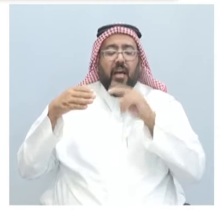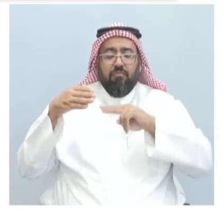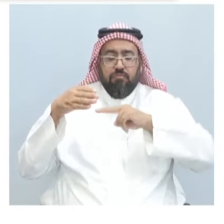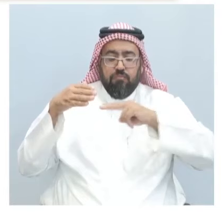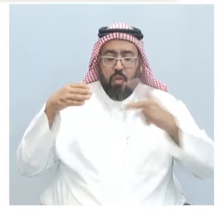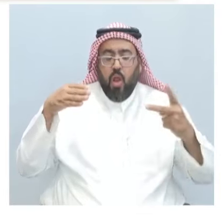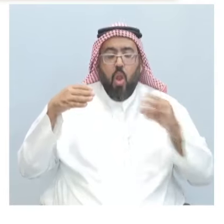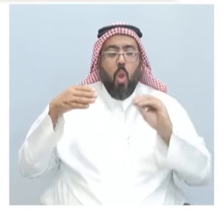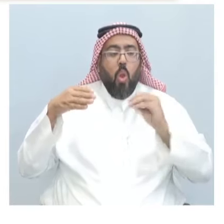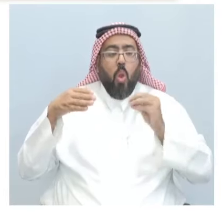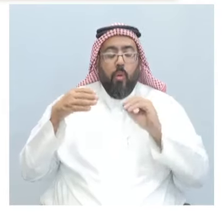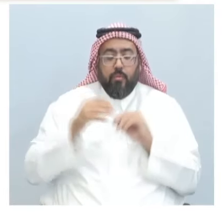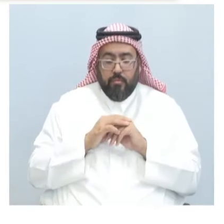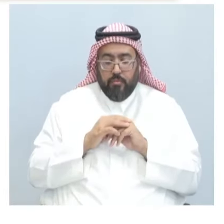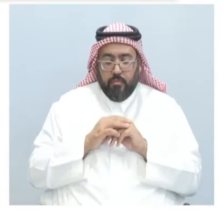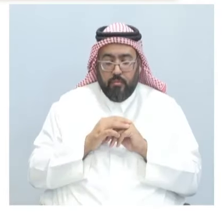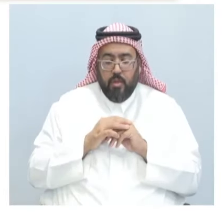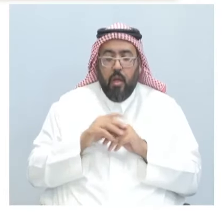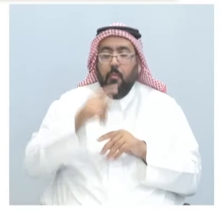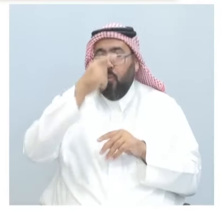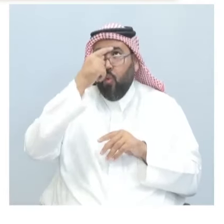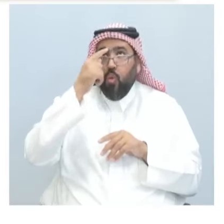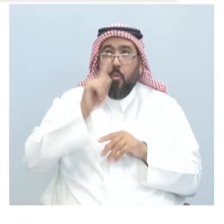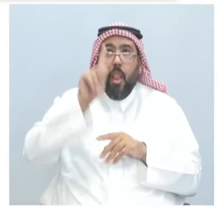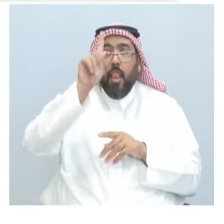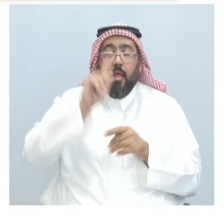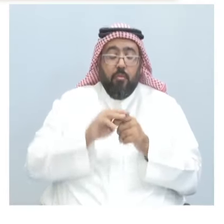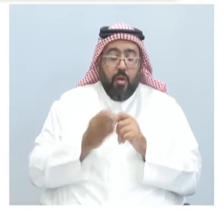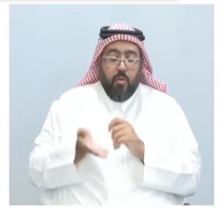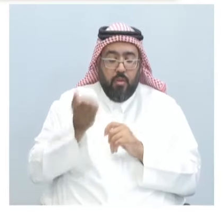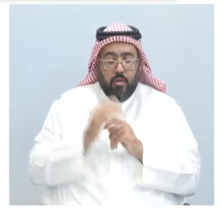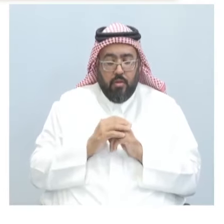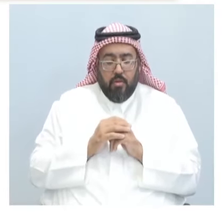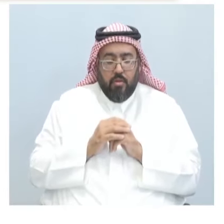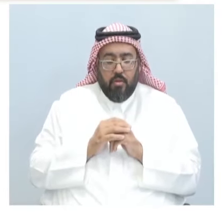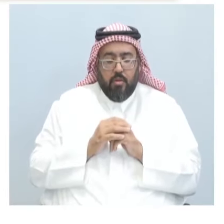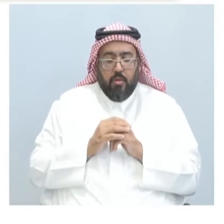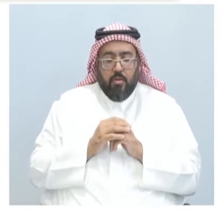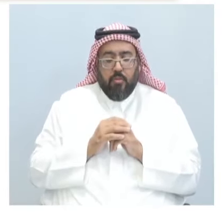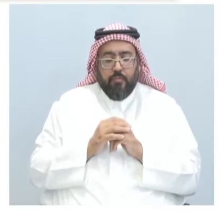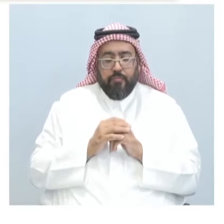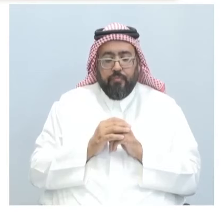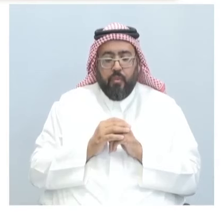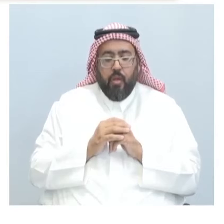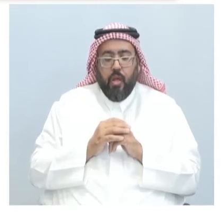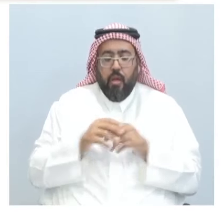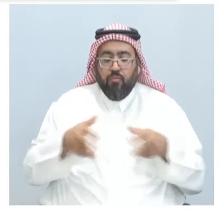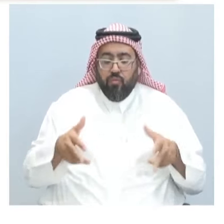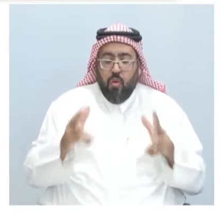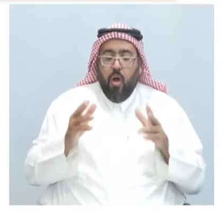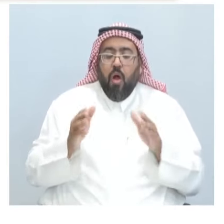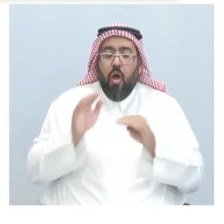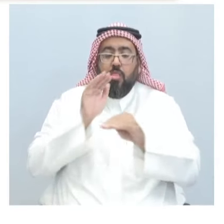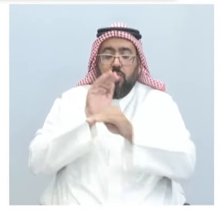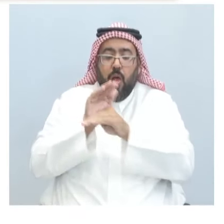وتغير ير لونها بامر الله سبحانه وتعالى كذلك قلنا مشروعيه الدعوه دعوه